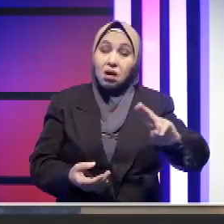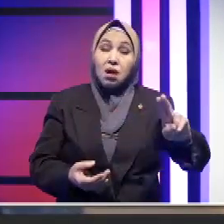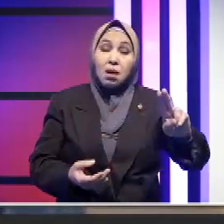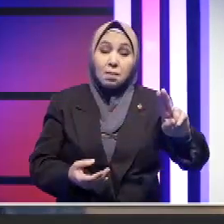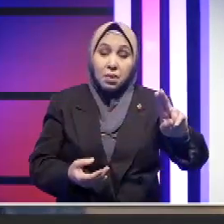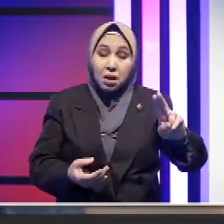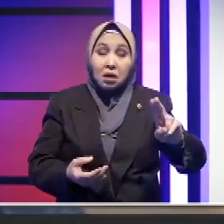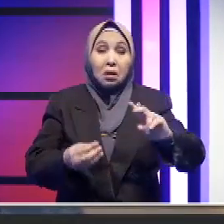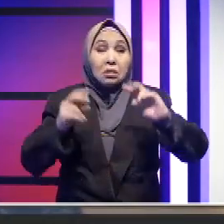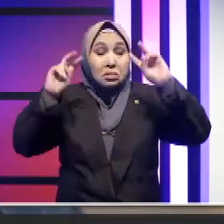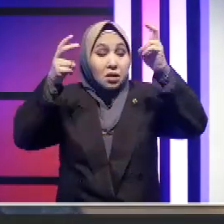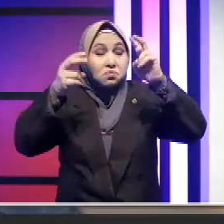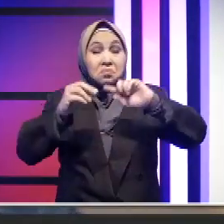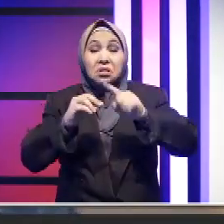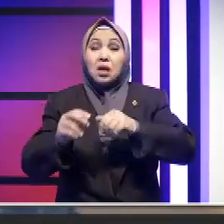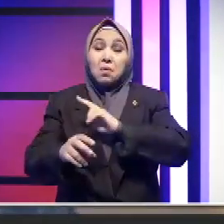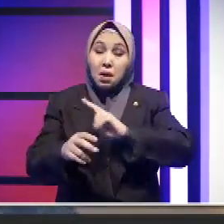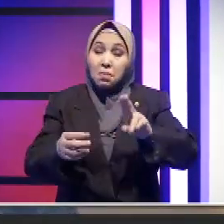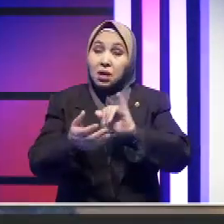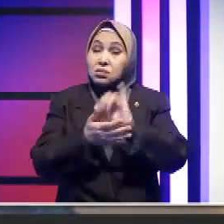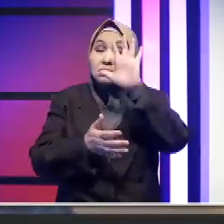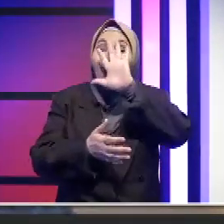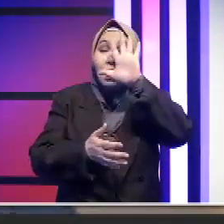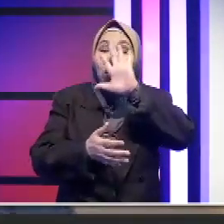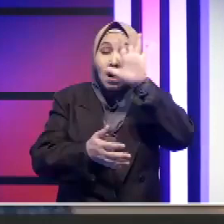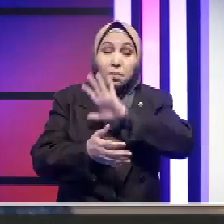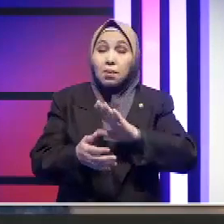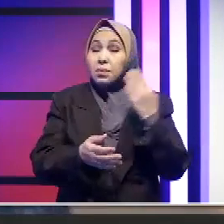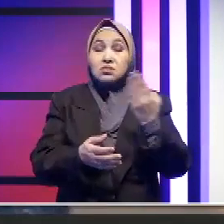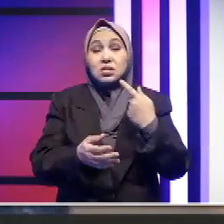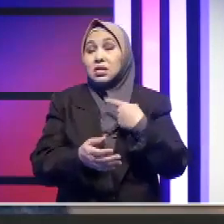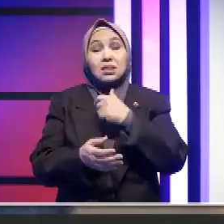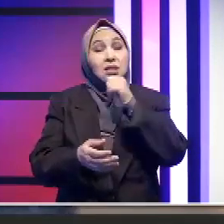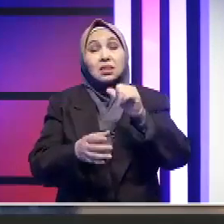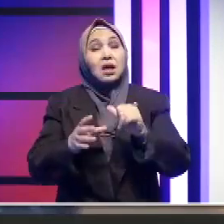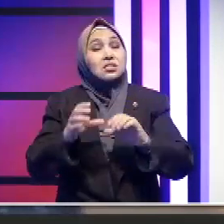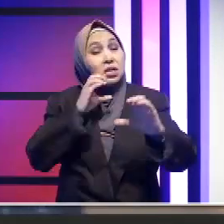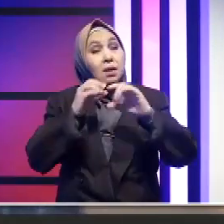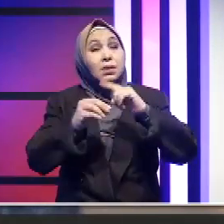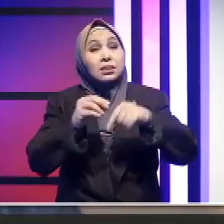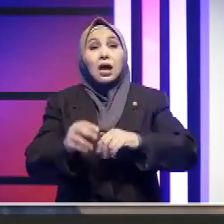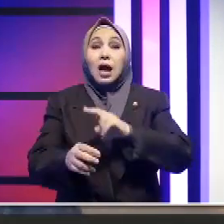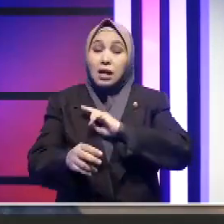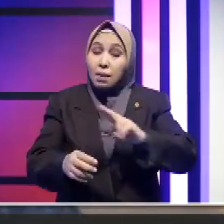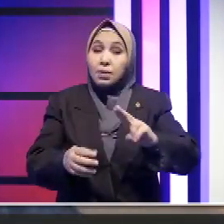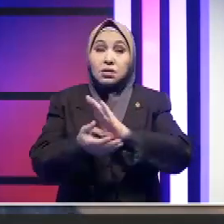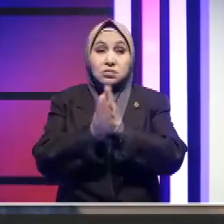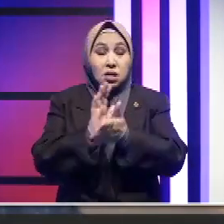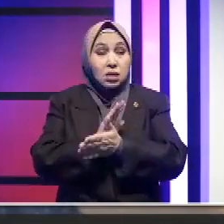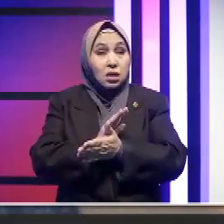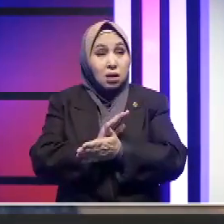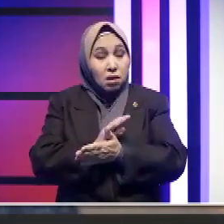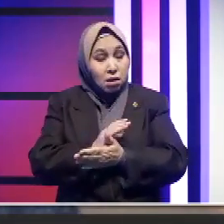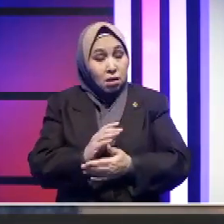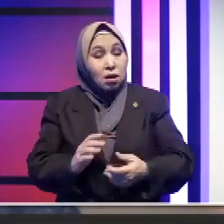tabloid pcplus Souqy takia saja tidak cukup tentang agama sendiri g-shock aw adalah